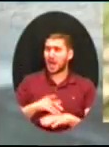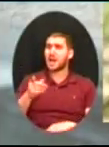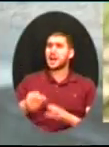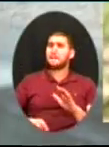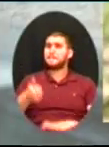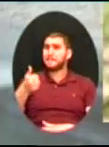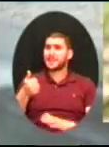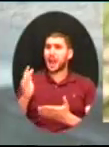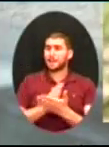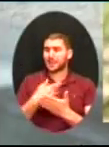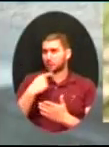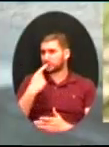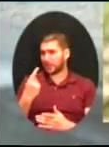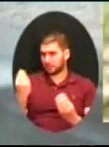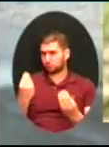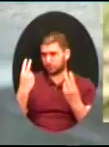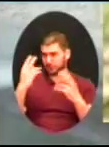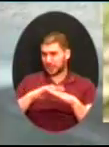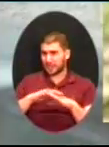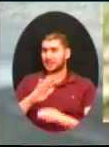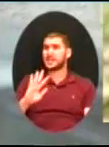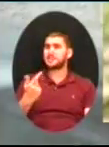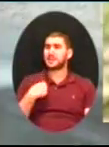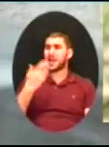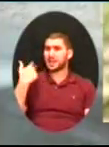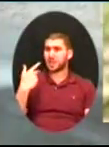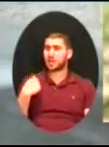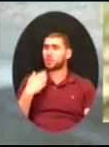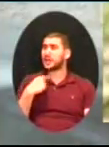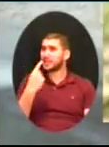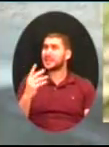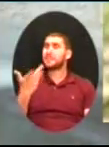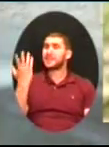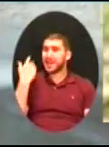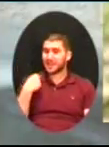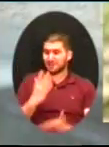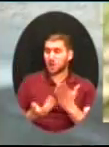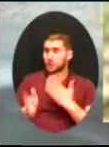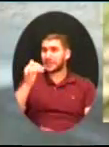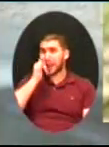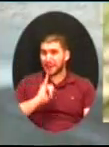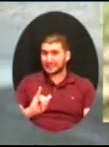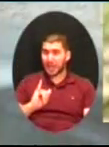המכינה. אגב, אני רוצה להגיד לך רגע משהו, תעצור שנייה. אם אני הייתי יוצאת, אם אני הייתי יוצאת, היא למסע.